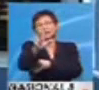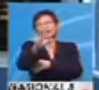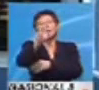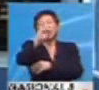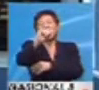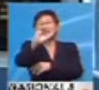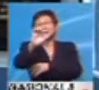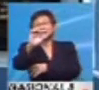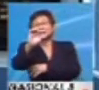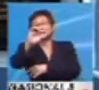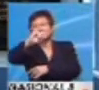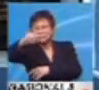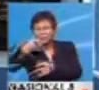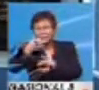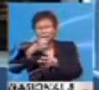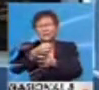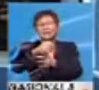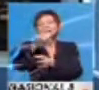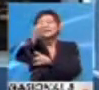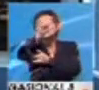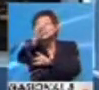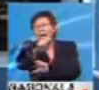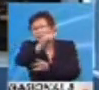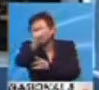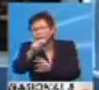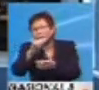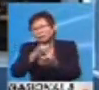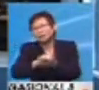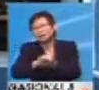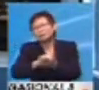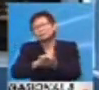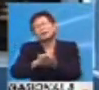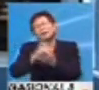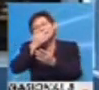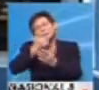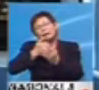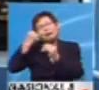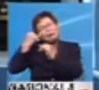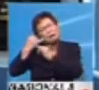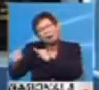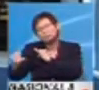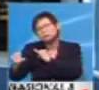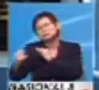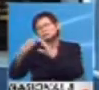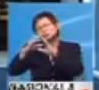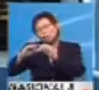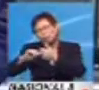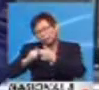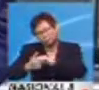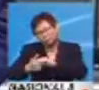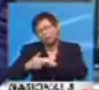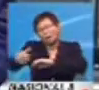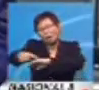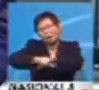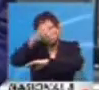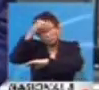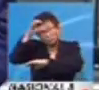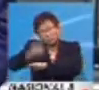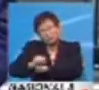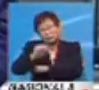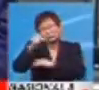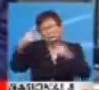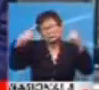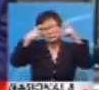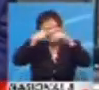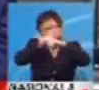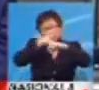antara bangsa icj atau tribunal timbang Tara adalah pilihan terakhir Jalan Penyelesaian di Sulawesi Selatan adalah kompleks dan